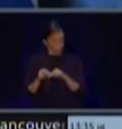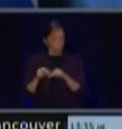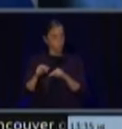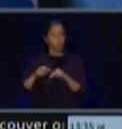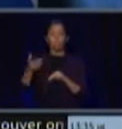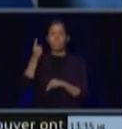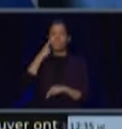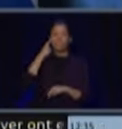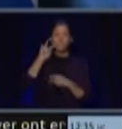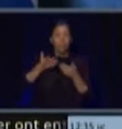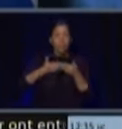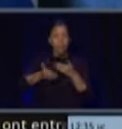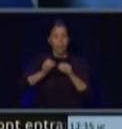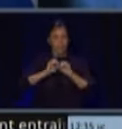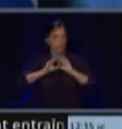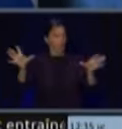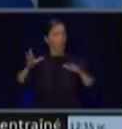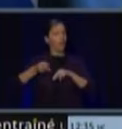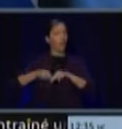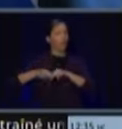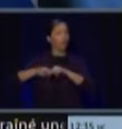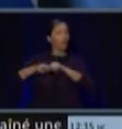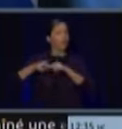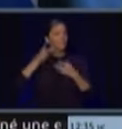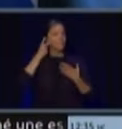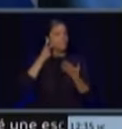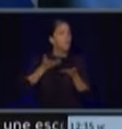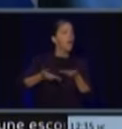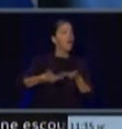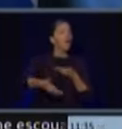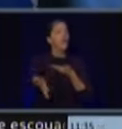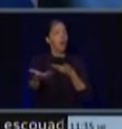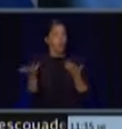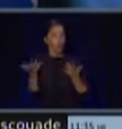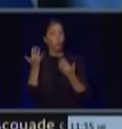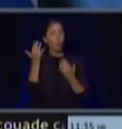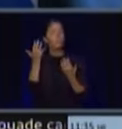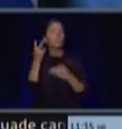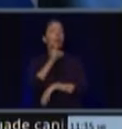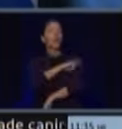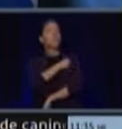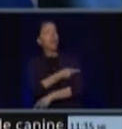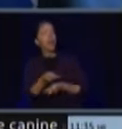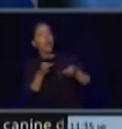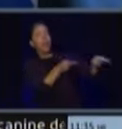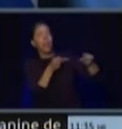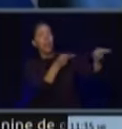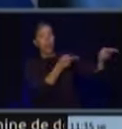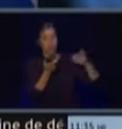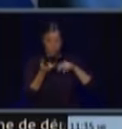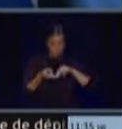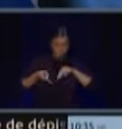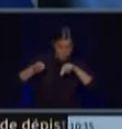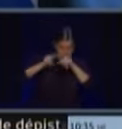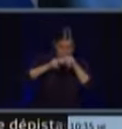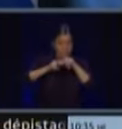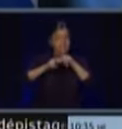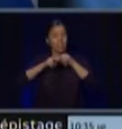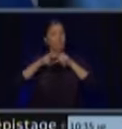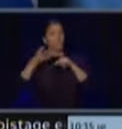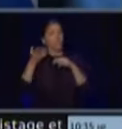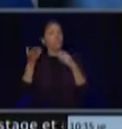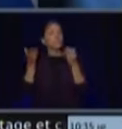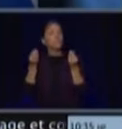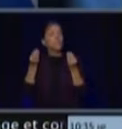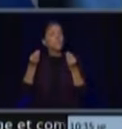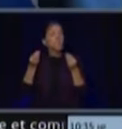le nombre d'hospitalisations et particulièrement de soins intensifs vont nous obliger à faire du délestage